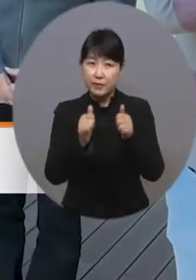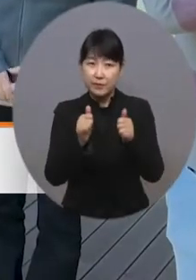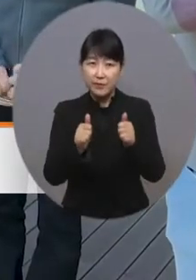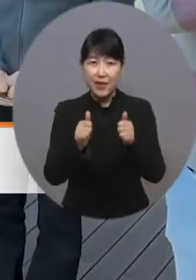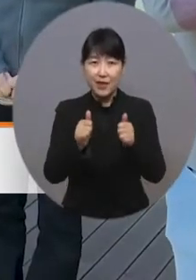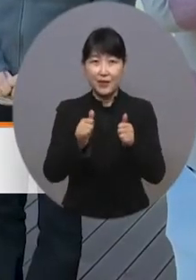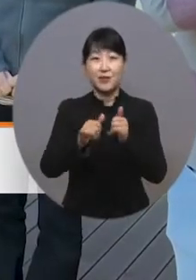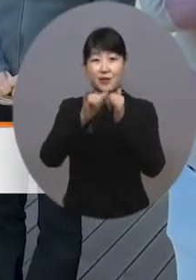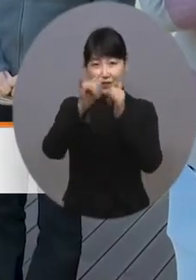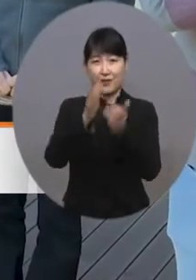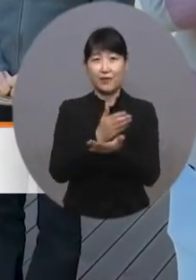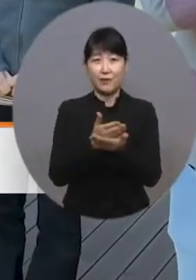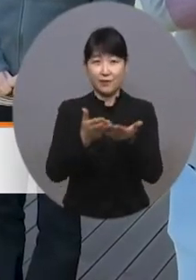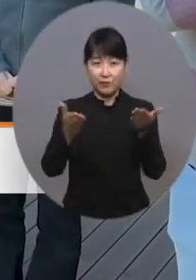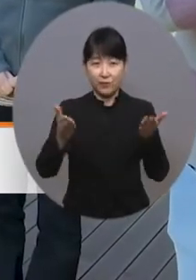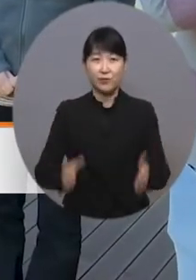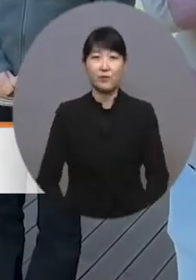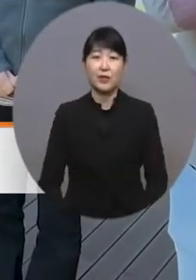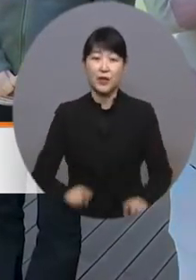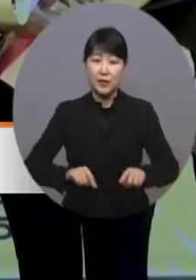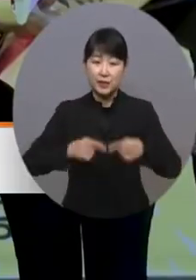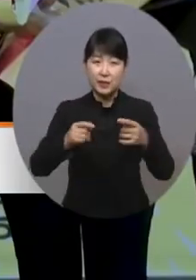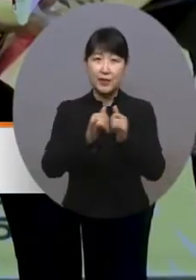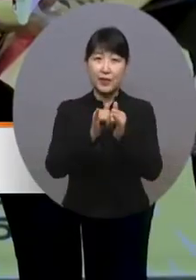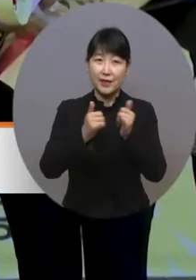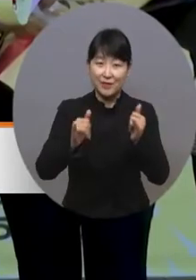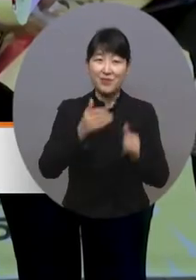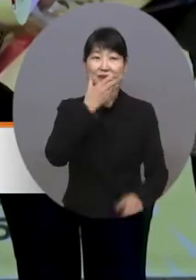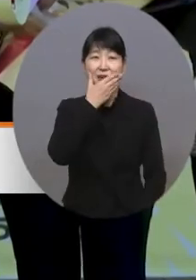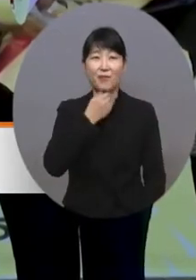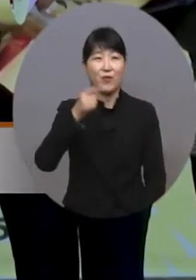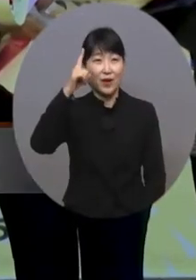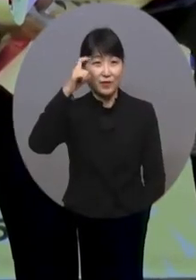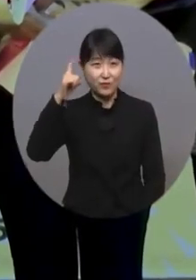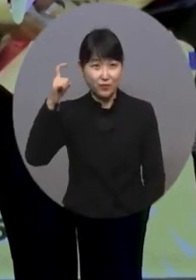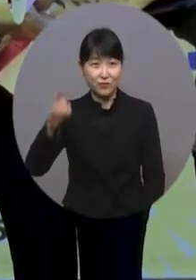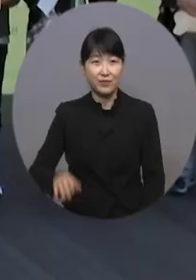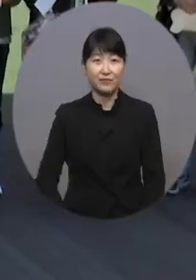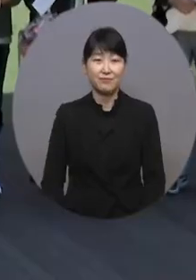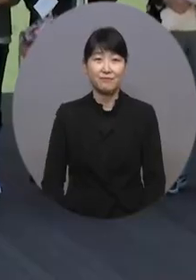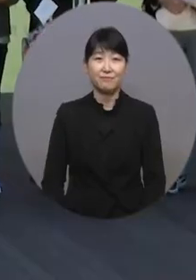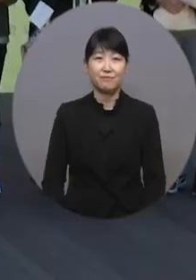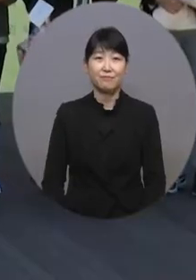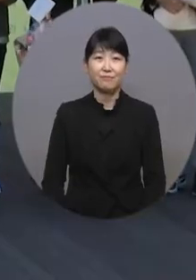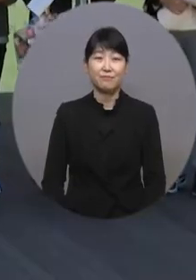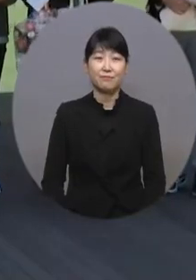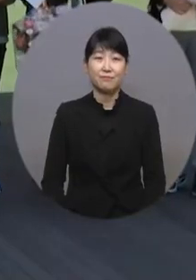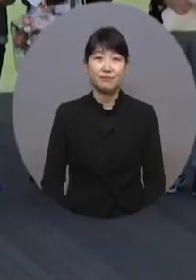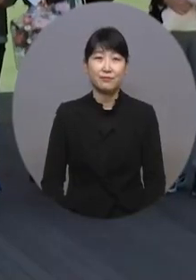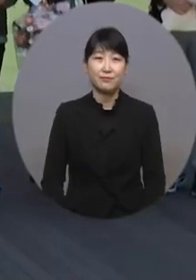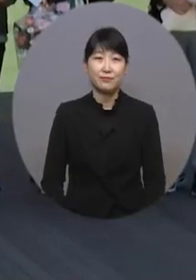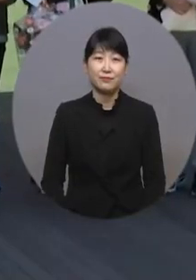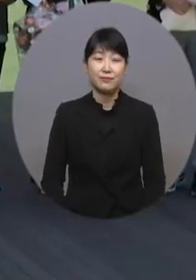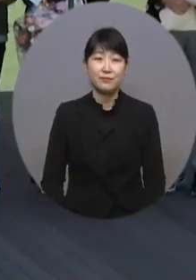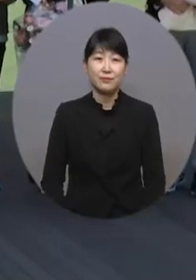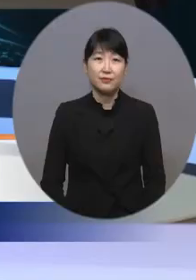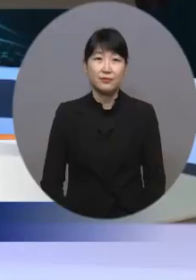상을 받았으며 참여한 다문화 가족들에게 행복한 추억의 시간이 됐습니다. 복지TV 뉴스